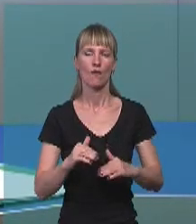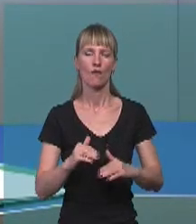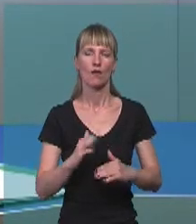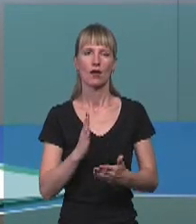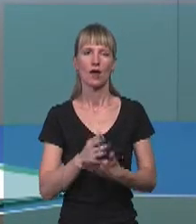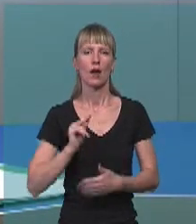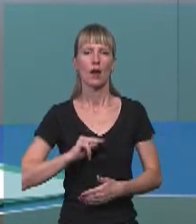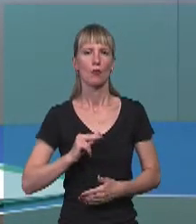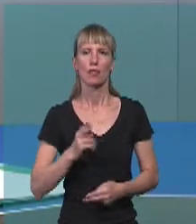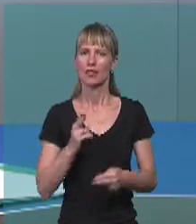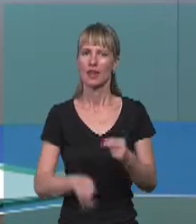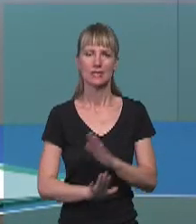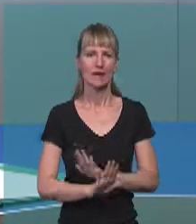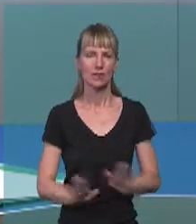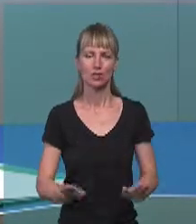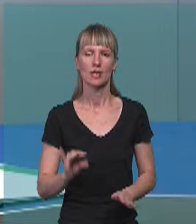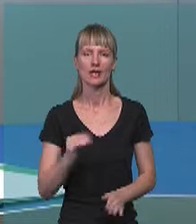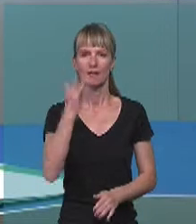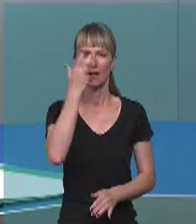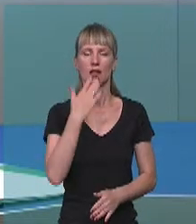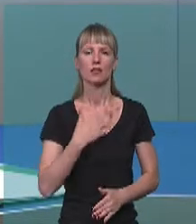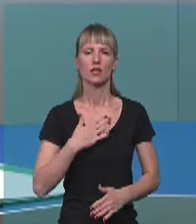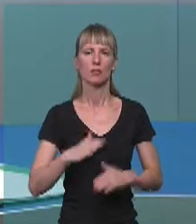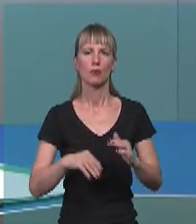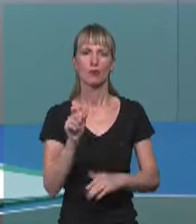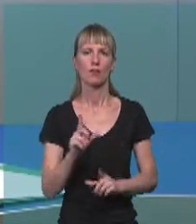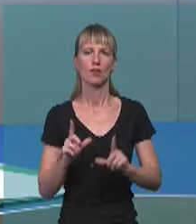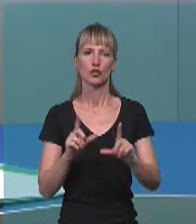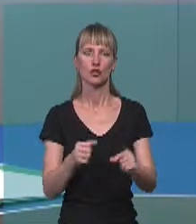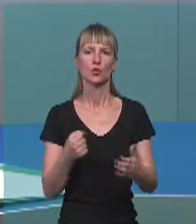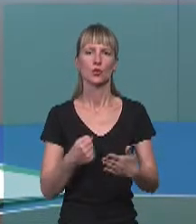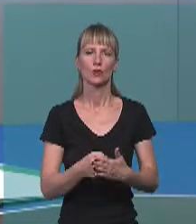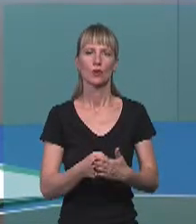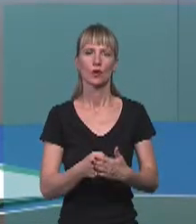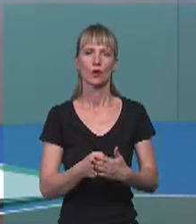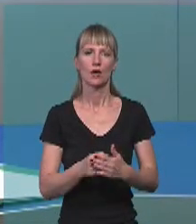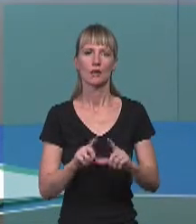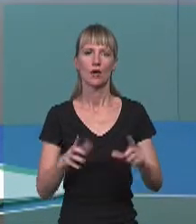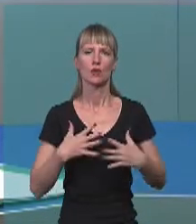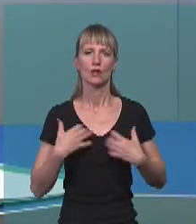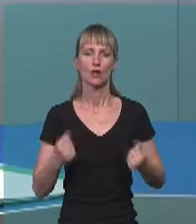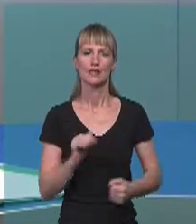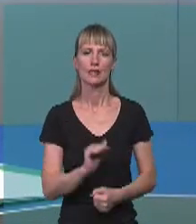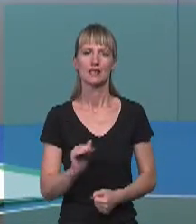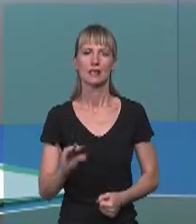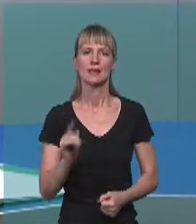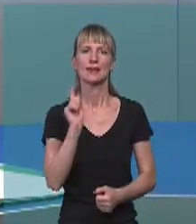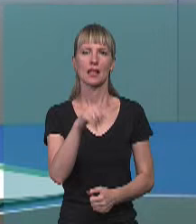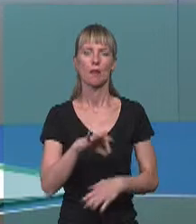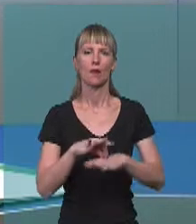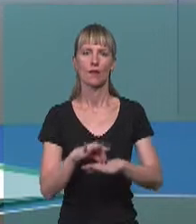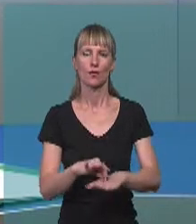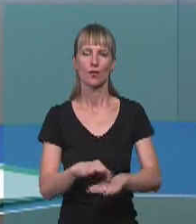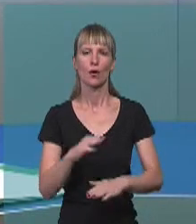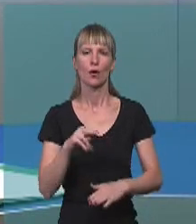робота не завершується, і влітку наші фахівці виїжджають до закладів оздоровлення дітей і там